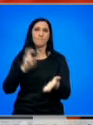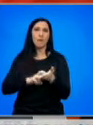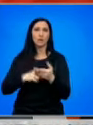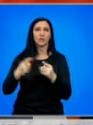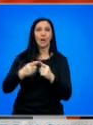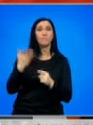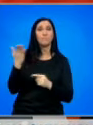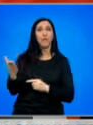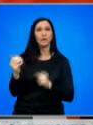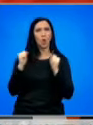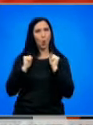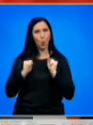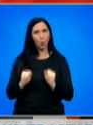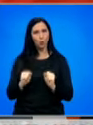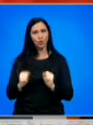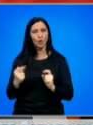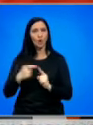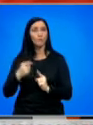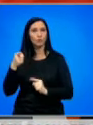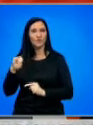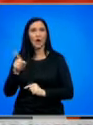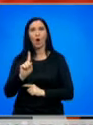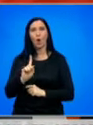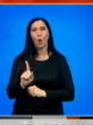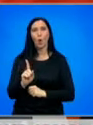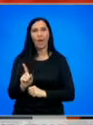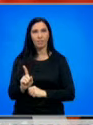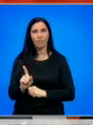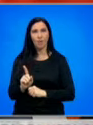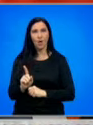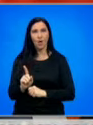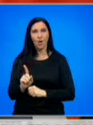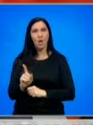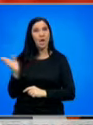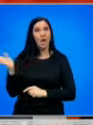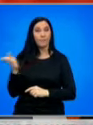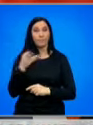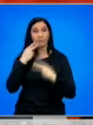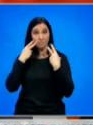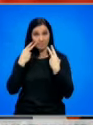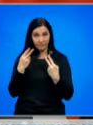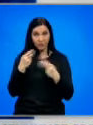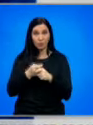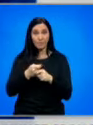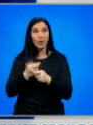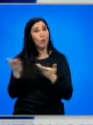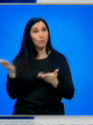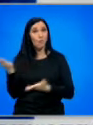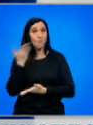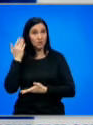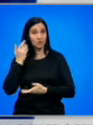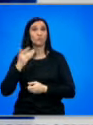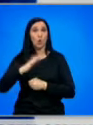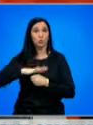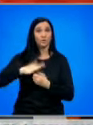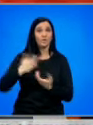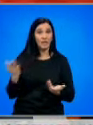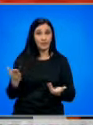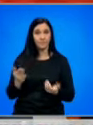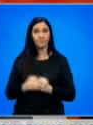към нейните устои и към това, което беше предвидено тя да прави, когато беше създаден.